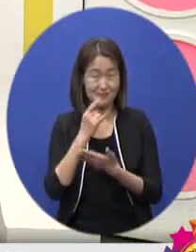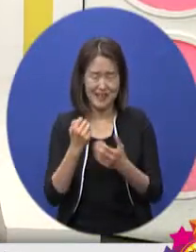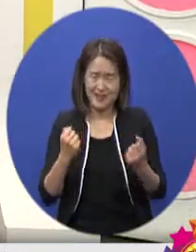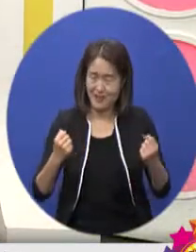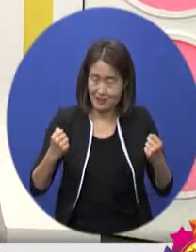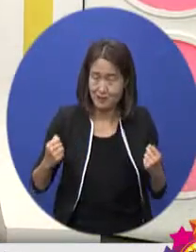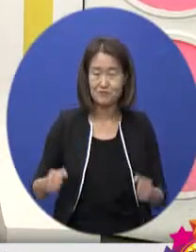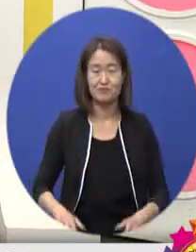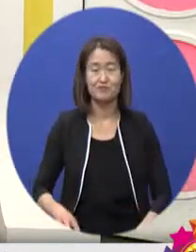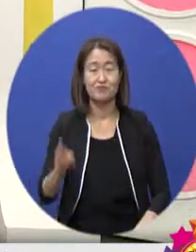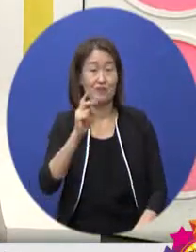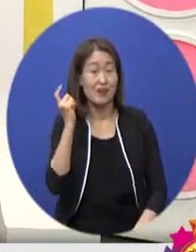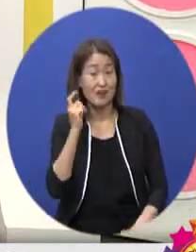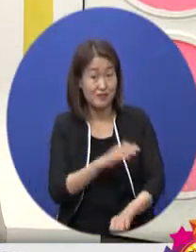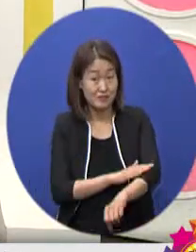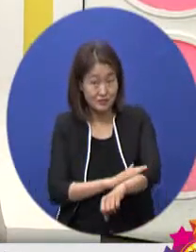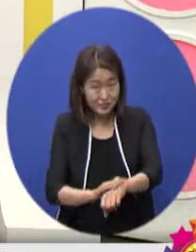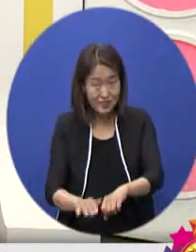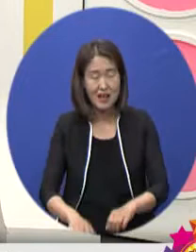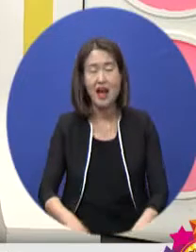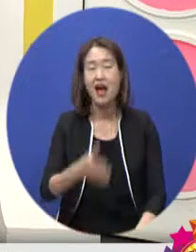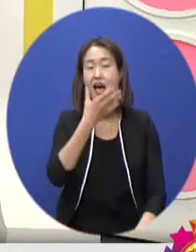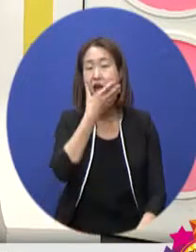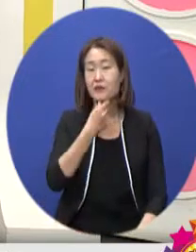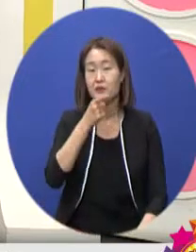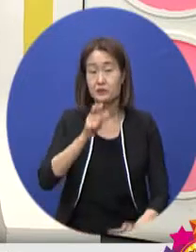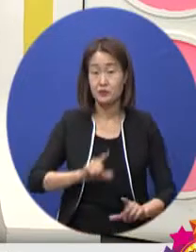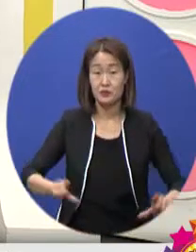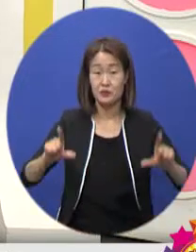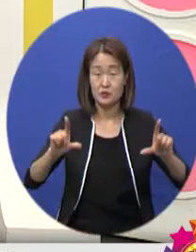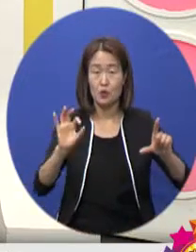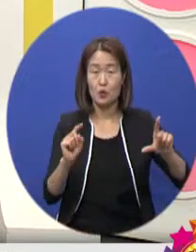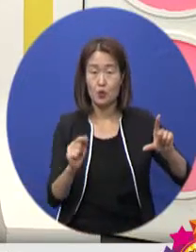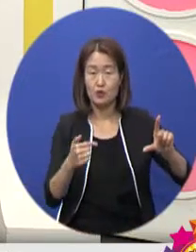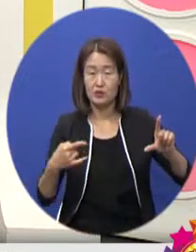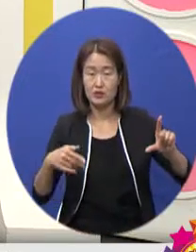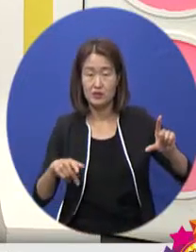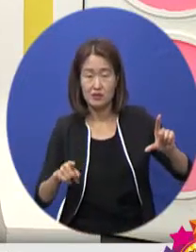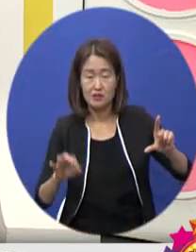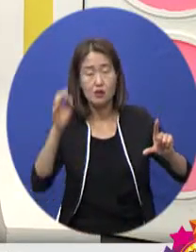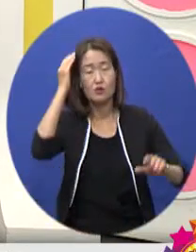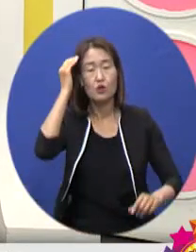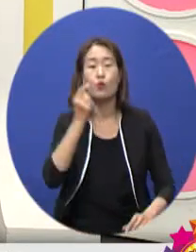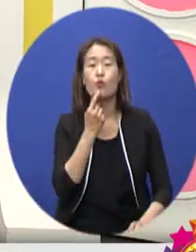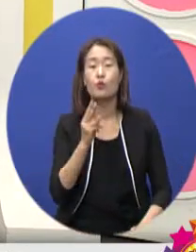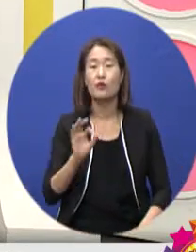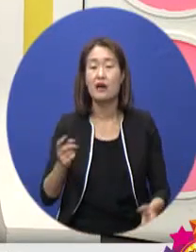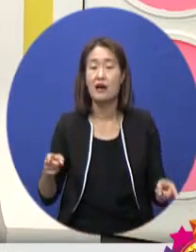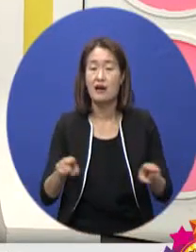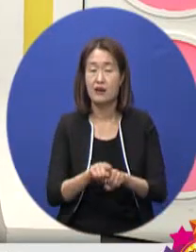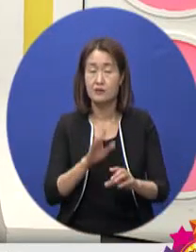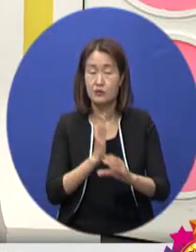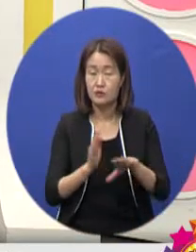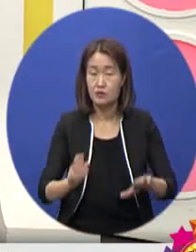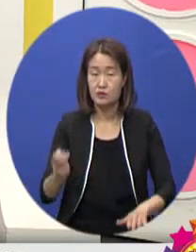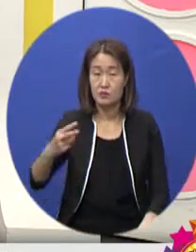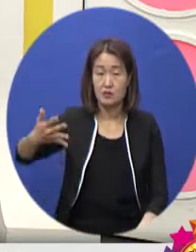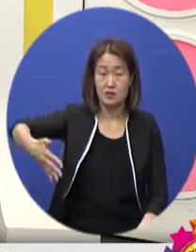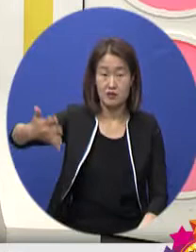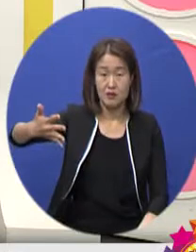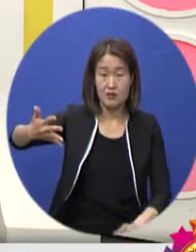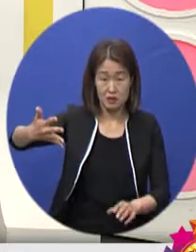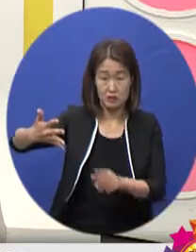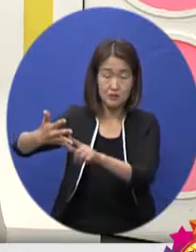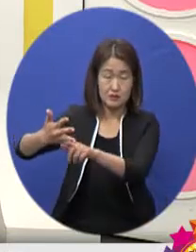에너지 넘치게 노래 잘 들었습니다. 네, 행복한 수요일 오늘은 온희정과 정우영이 함께하고 있는데요. 지금 TV를 켜신 분들을